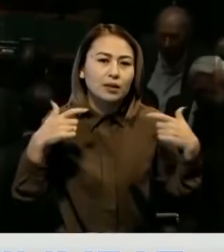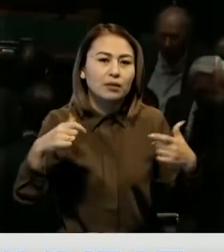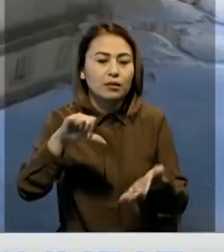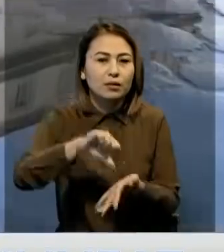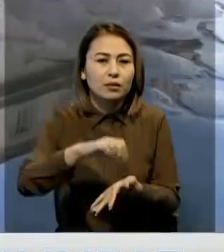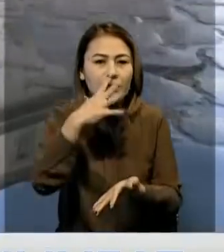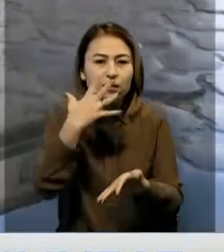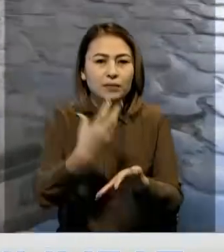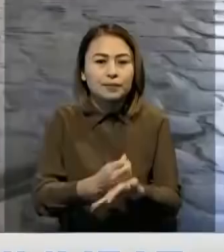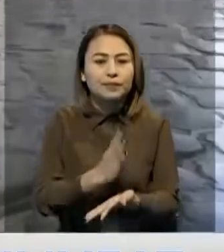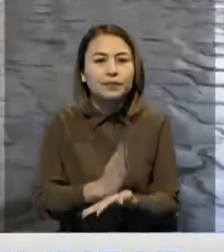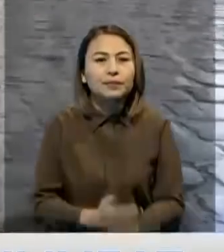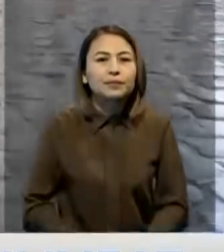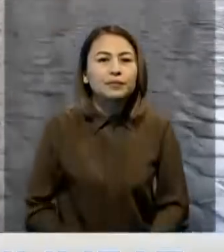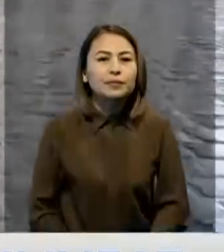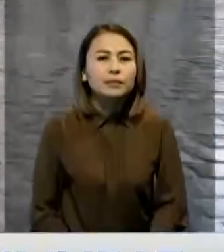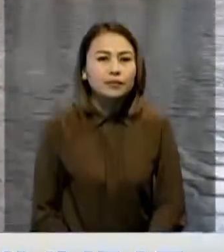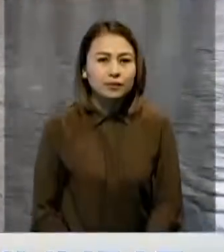да өз кандидатураларын ұсынған.